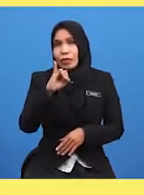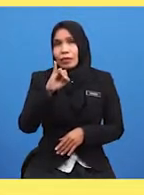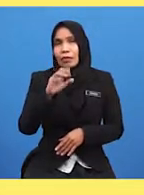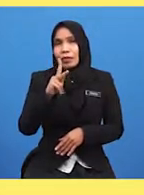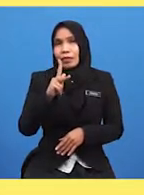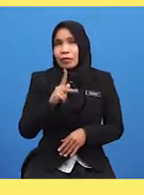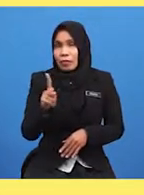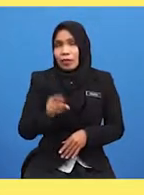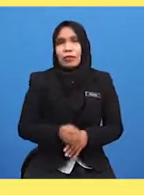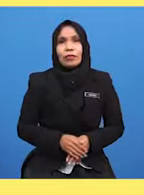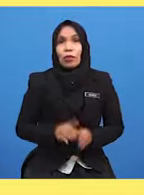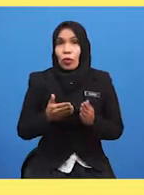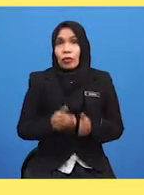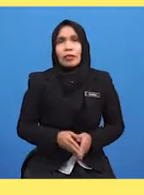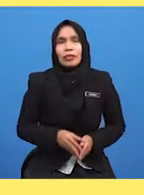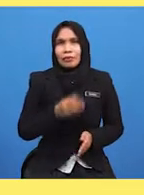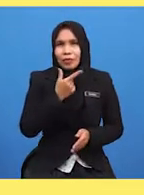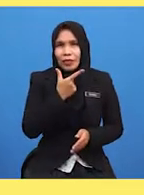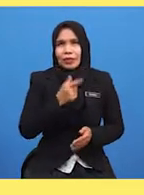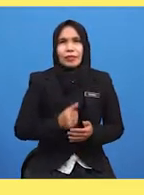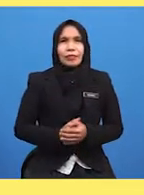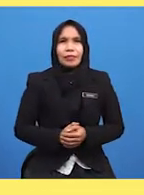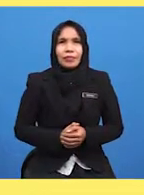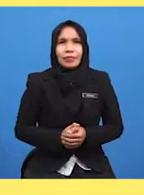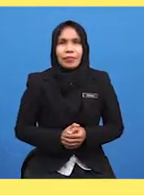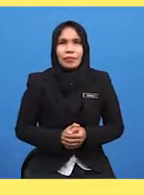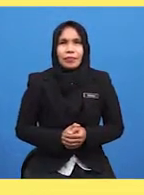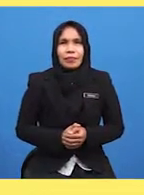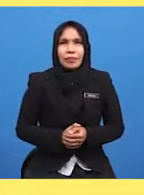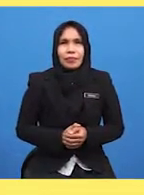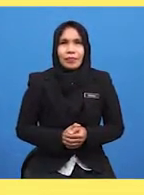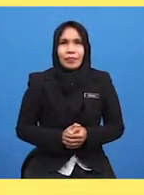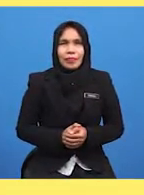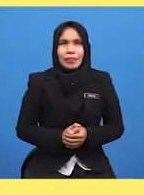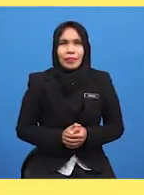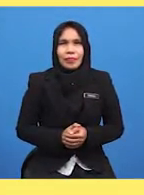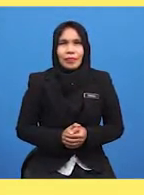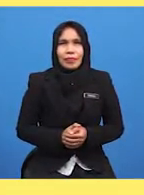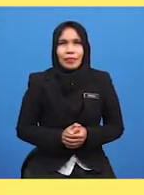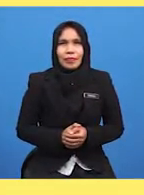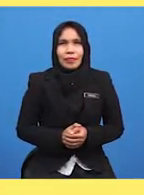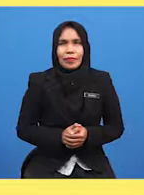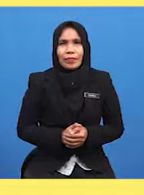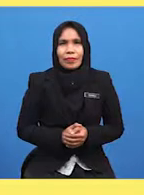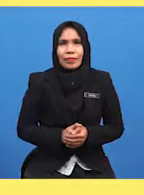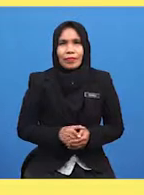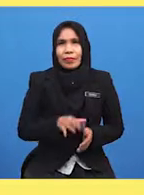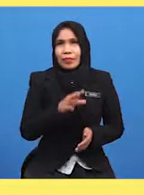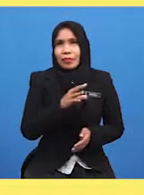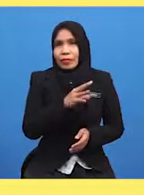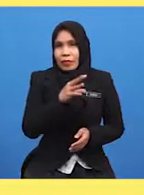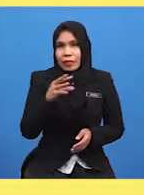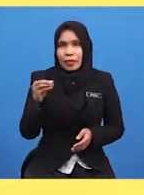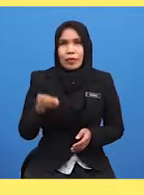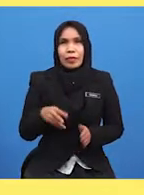Sungai Ujung tidak terjamin kami Datuk Bandar mendapat sokongan sebagian besar penduduk tempatan dan kelompok-kelompok